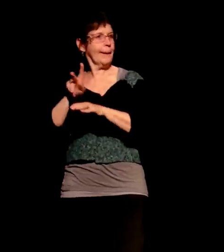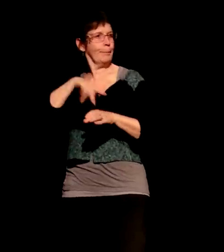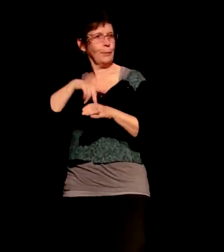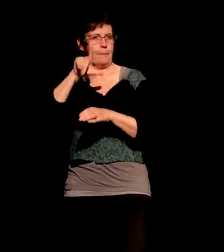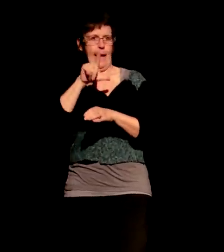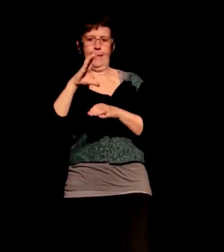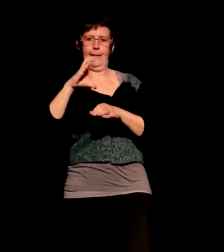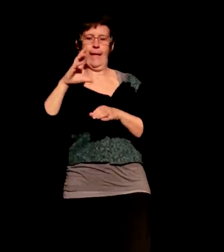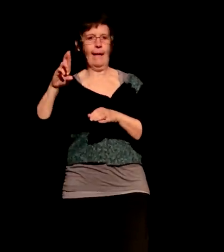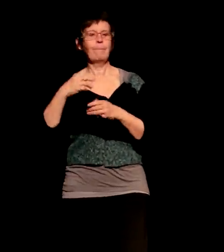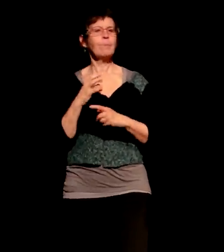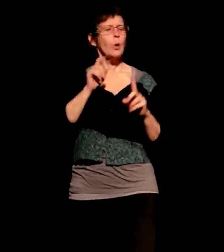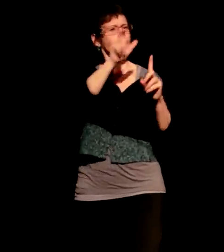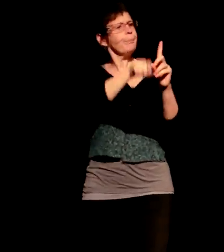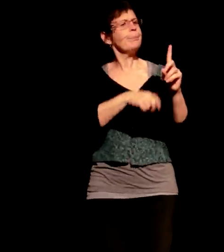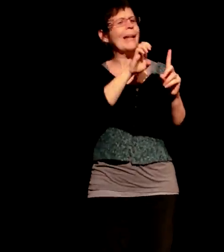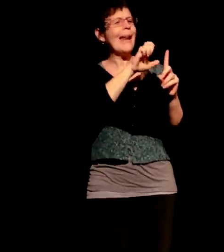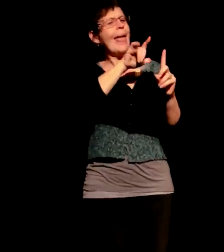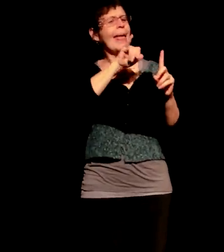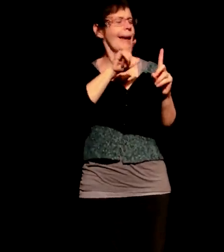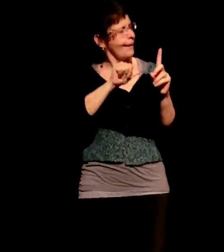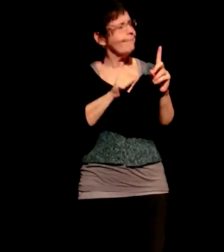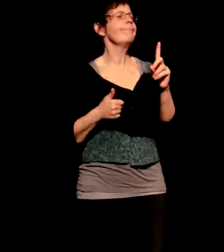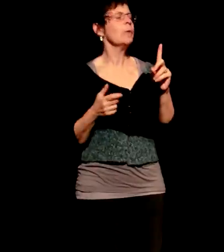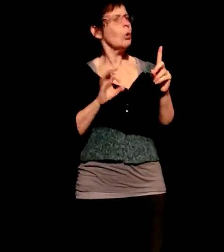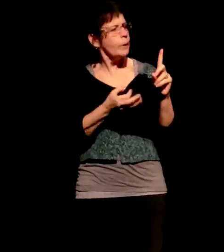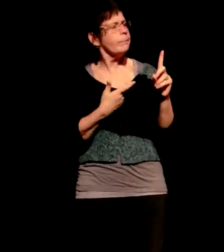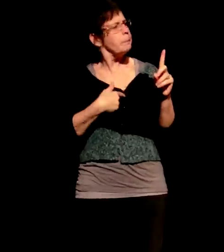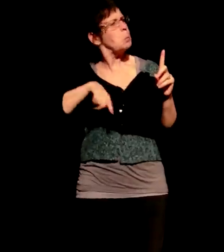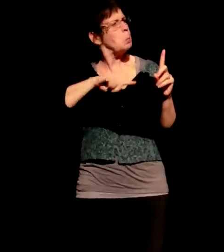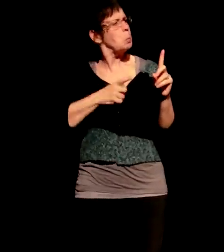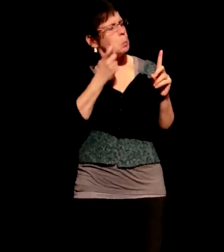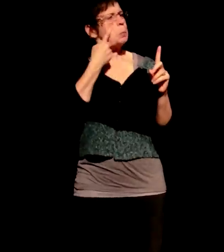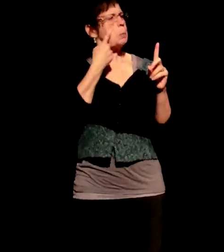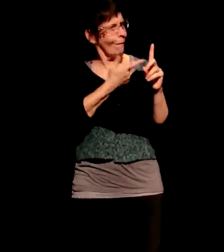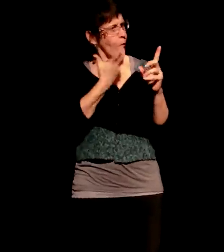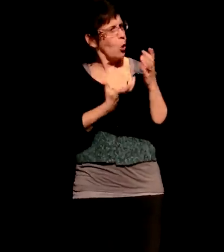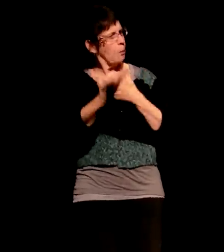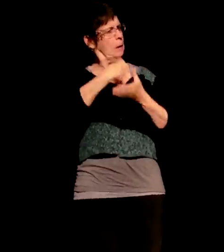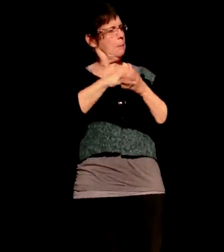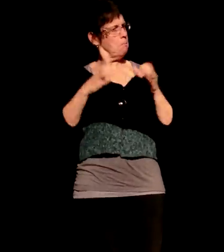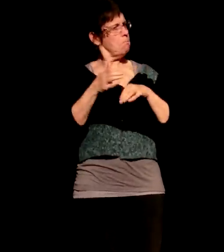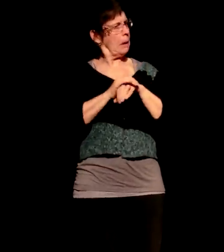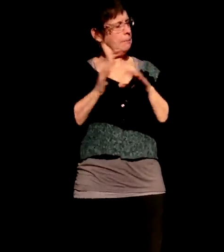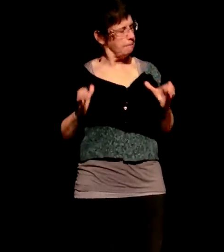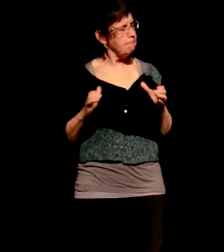Oui, Leïla. Leïla... Nous avons appris que tu voulais rejoindre le parti.